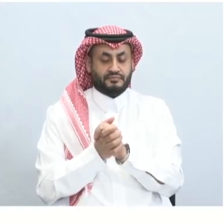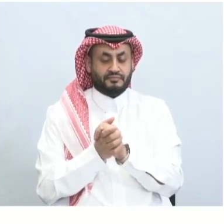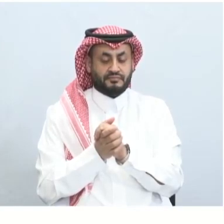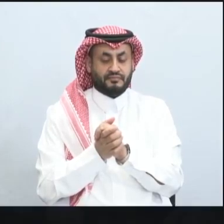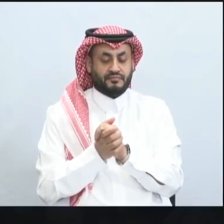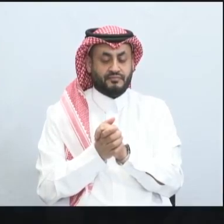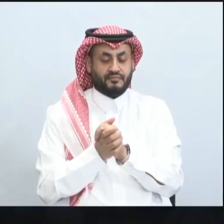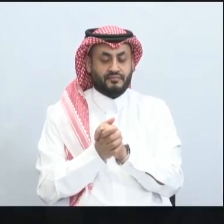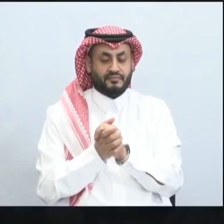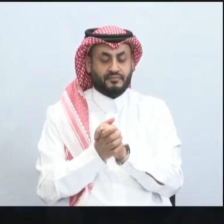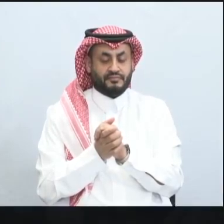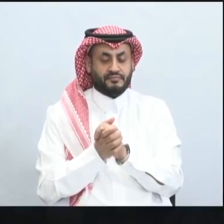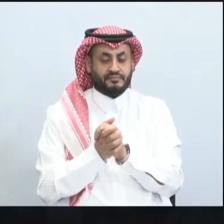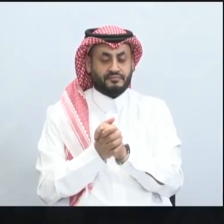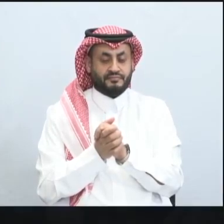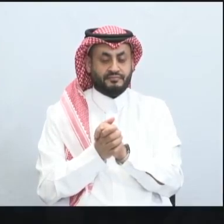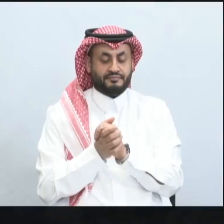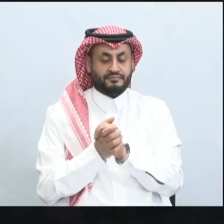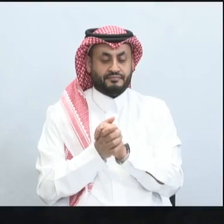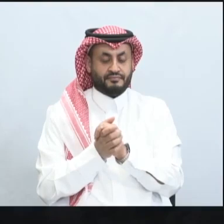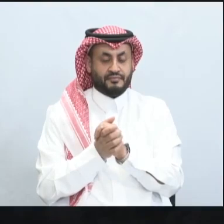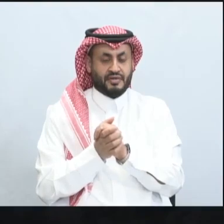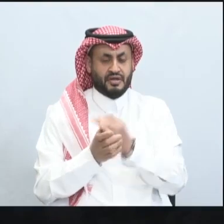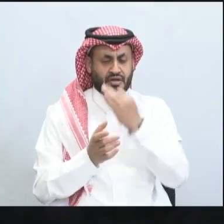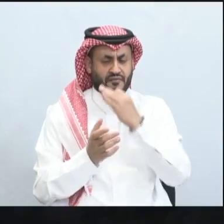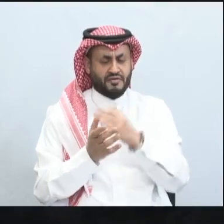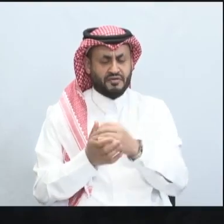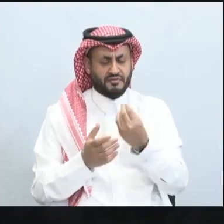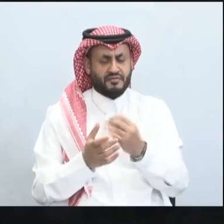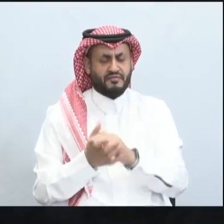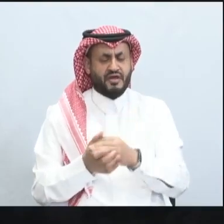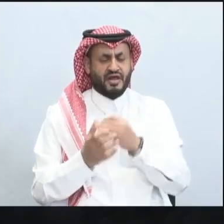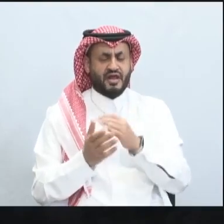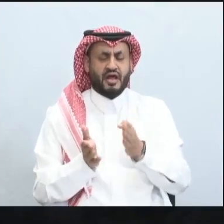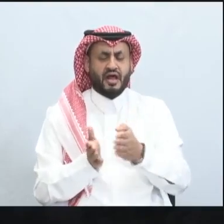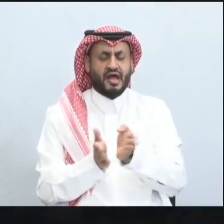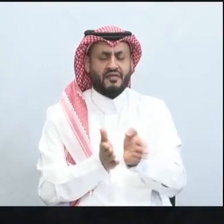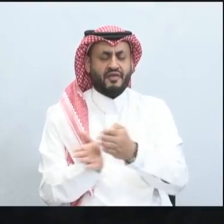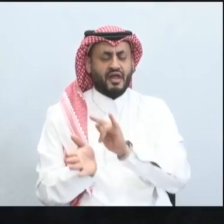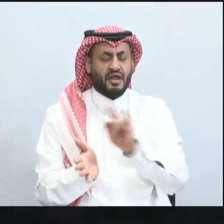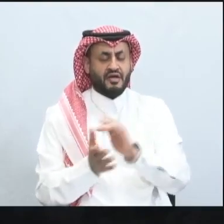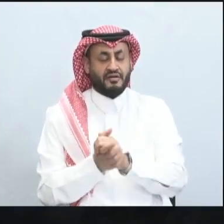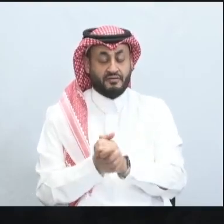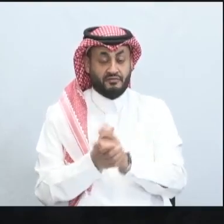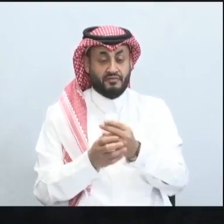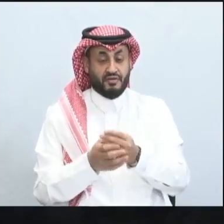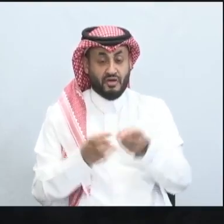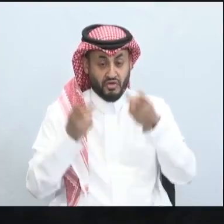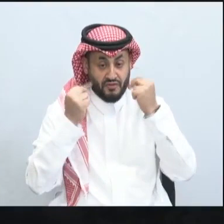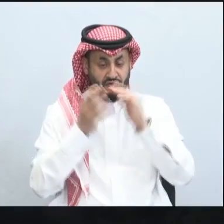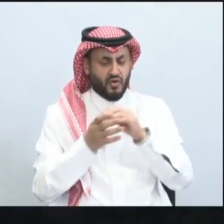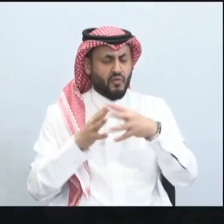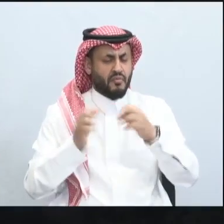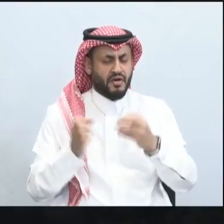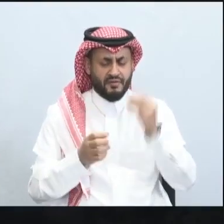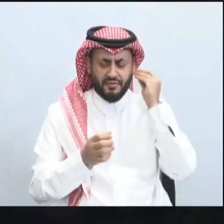في تلاوتها التلاوه الصحيحه مجوده بدون لحن كذلك التفقه فيها ومعرفه